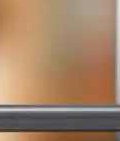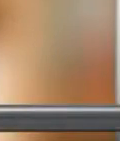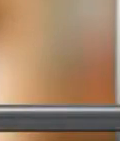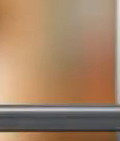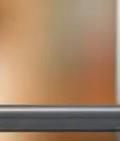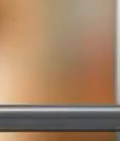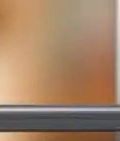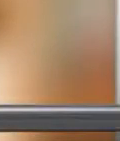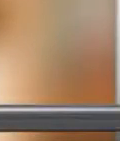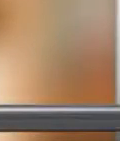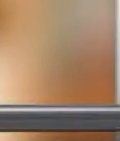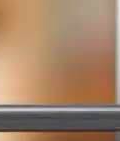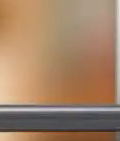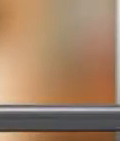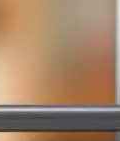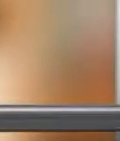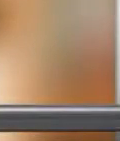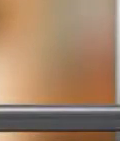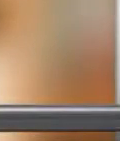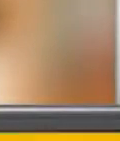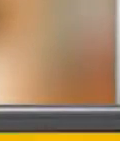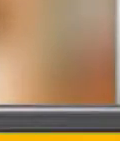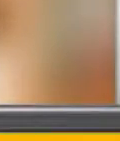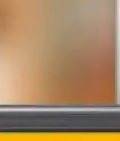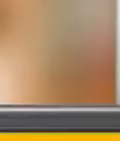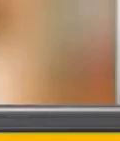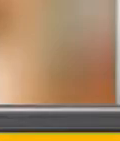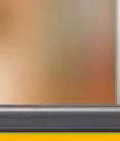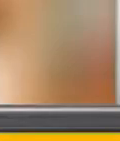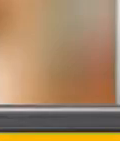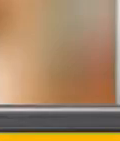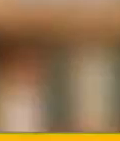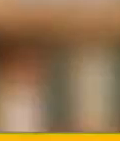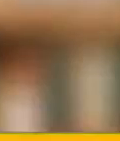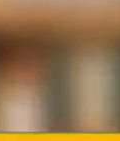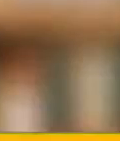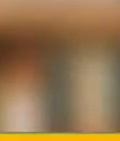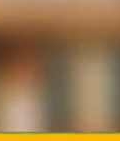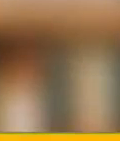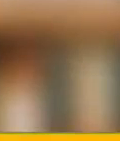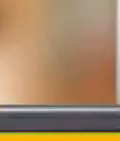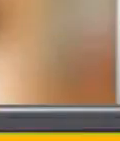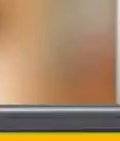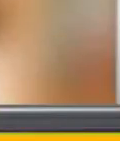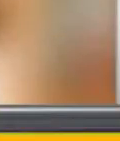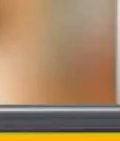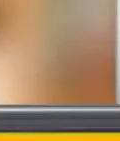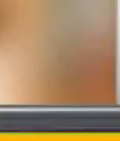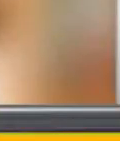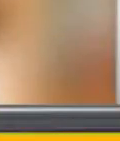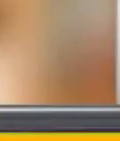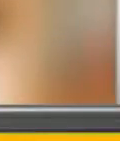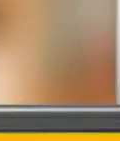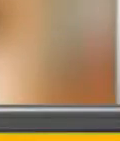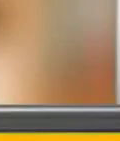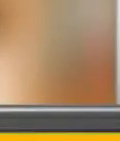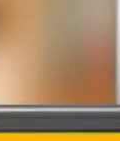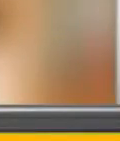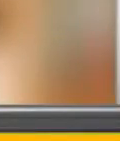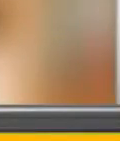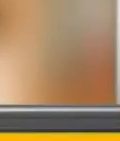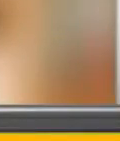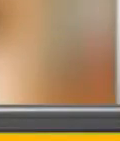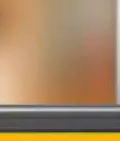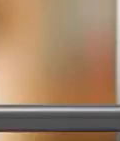etindlini tekusakada unjani namhla phethe ngiyaphila umsakade unjani wena lamuhla ngiyaphila nami thishela namhla sihloko sethu sithi